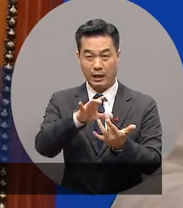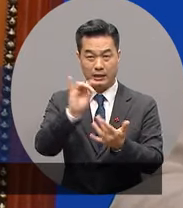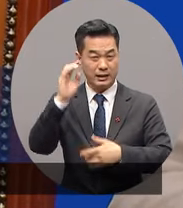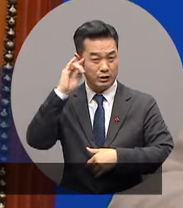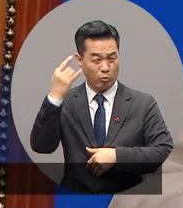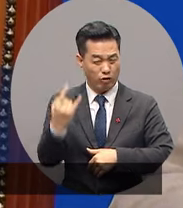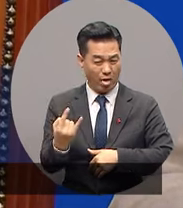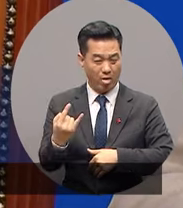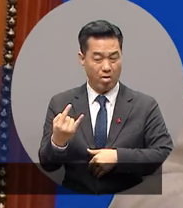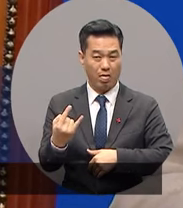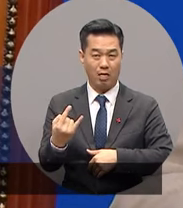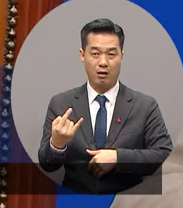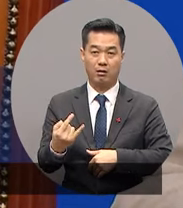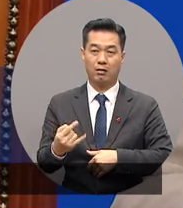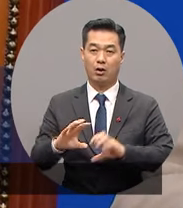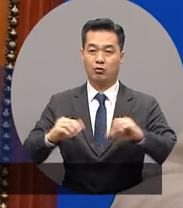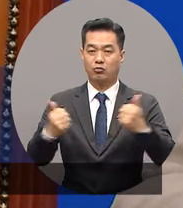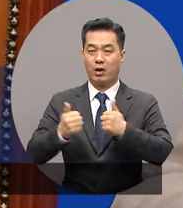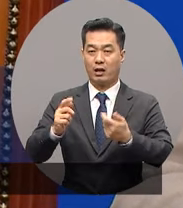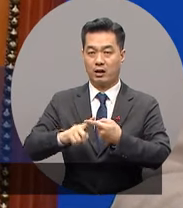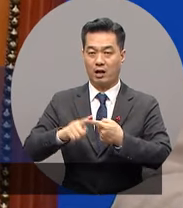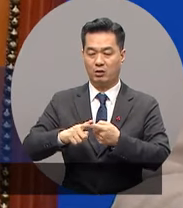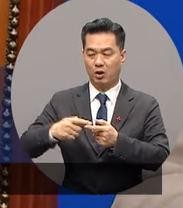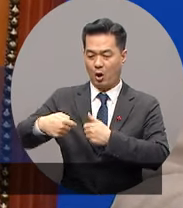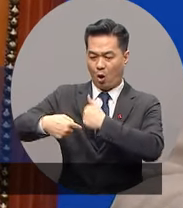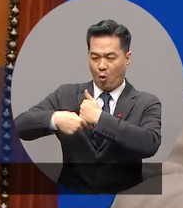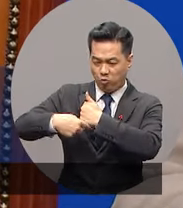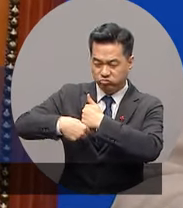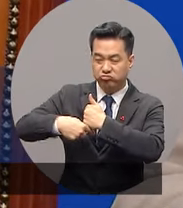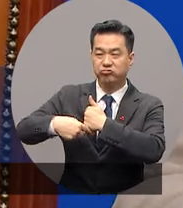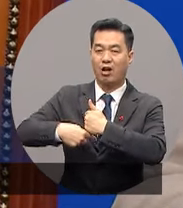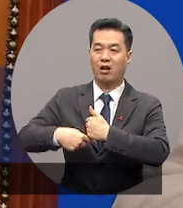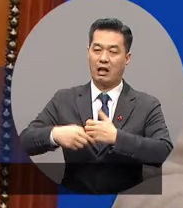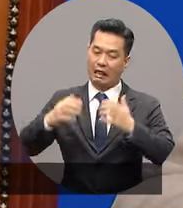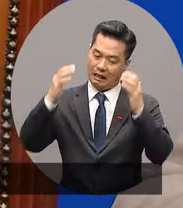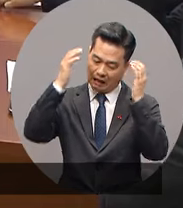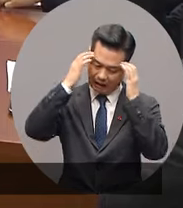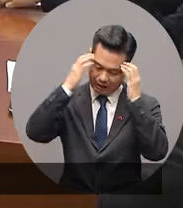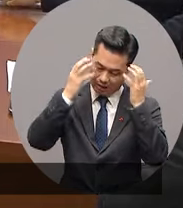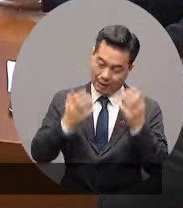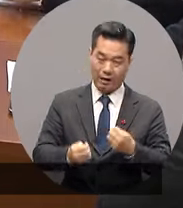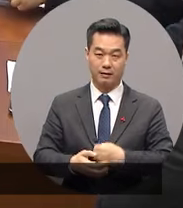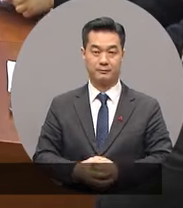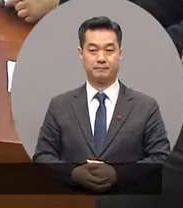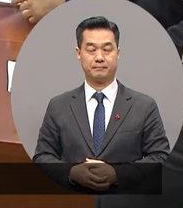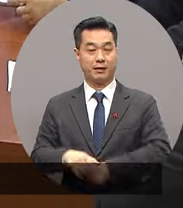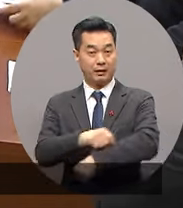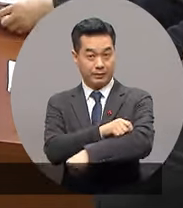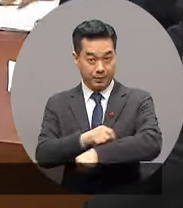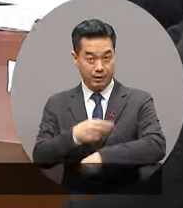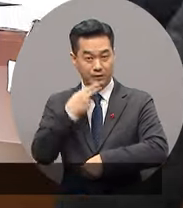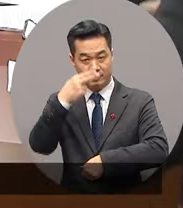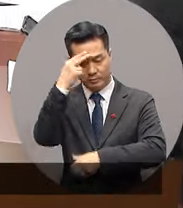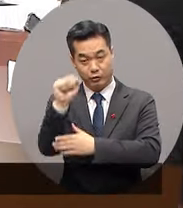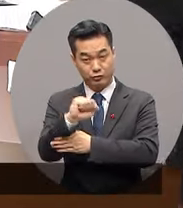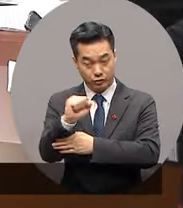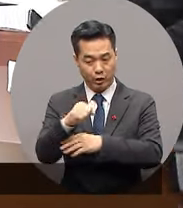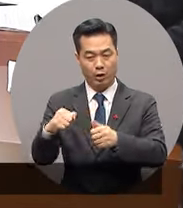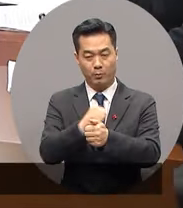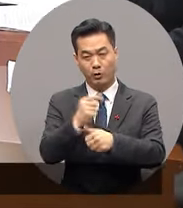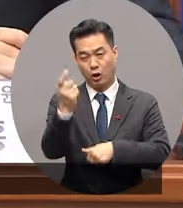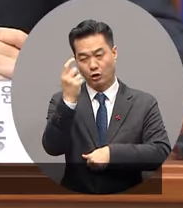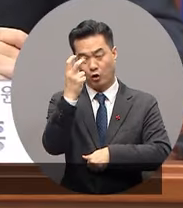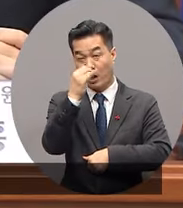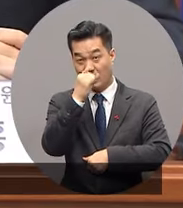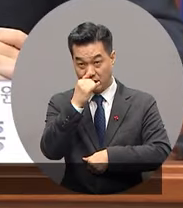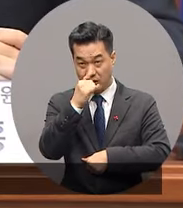하니 국회에 대한 고민인지 상당히 고통스럽습니다. 특히 음주운전과 폭력전과가